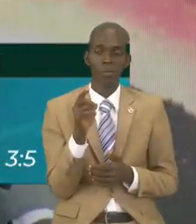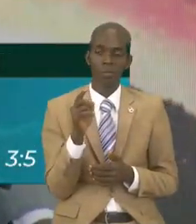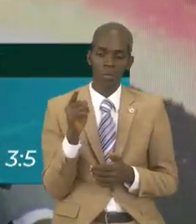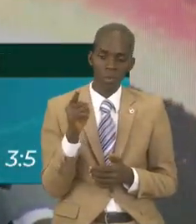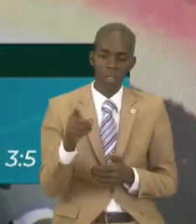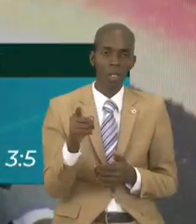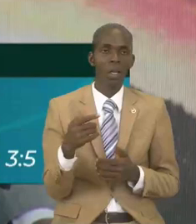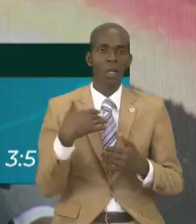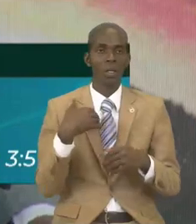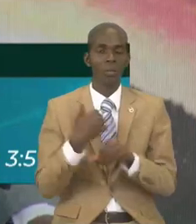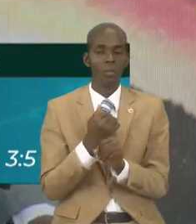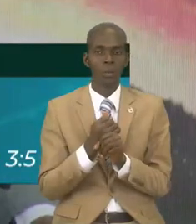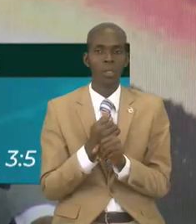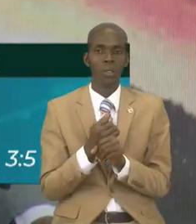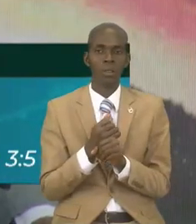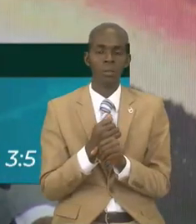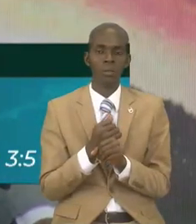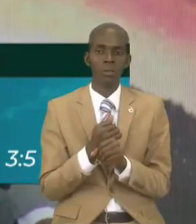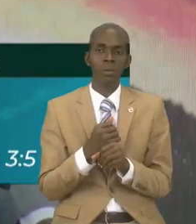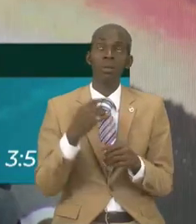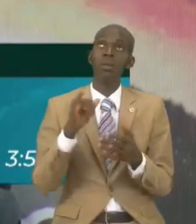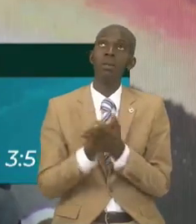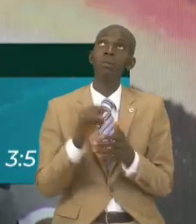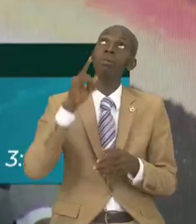pas commis Dieu,